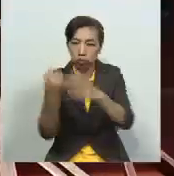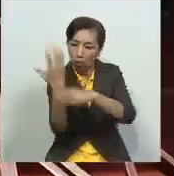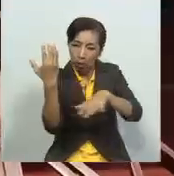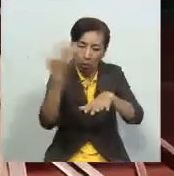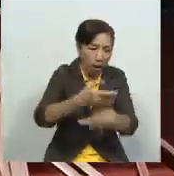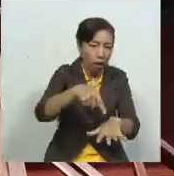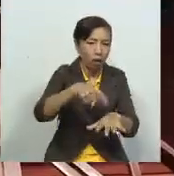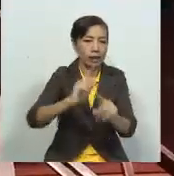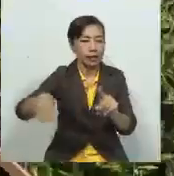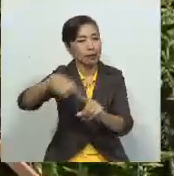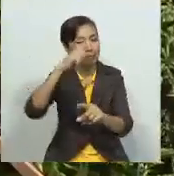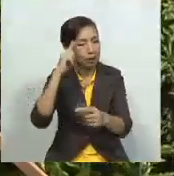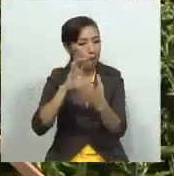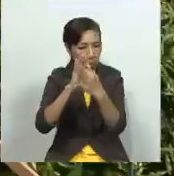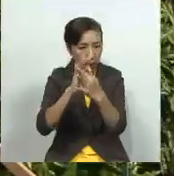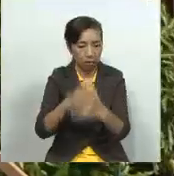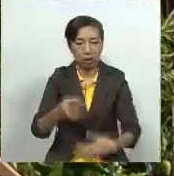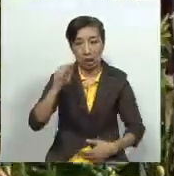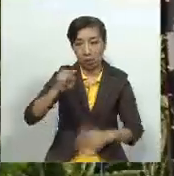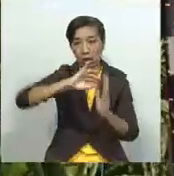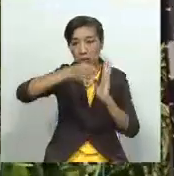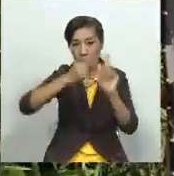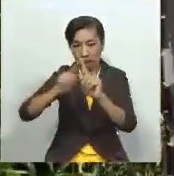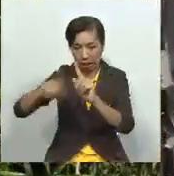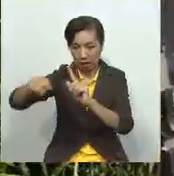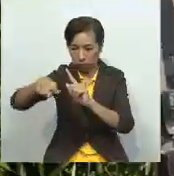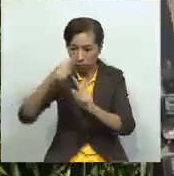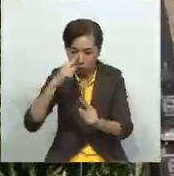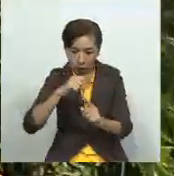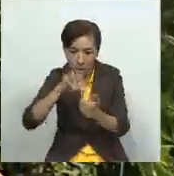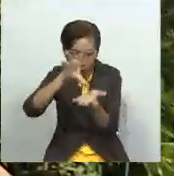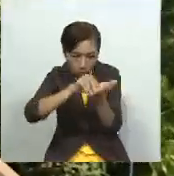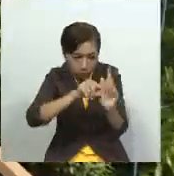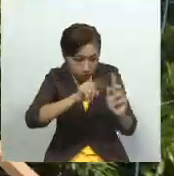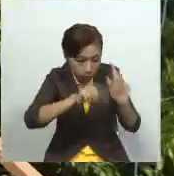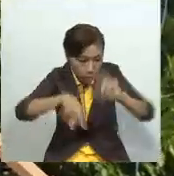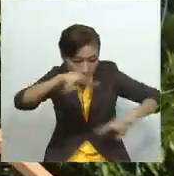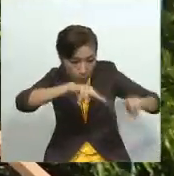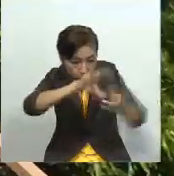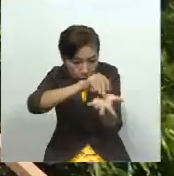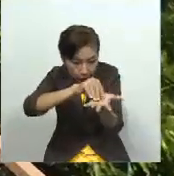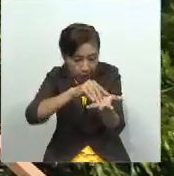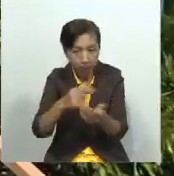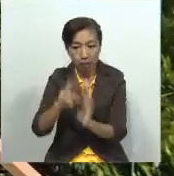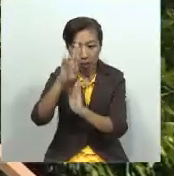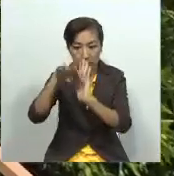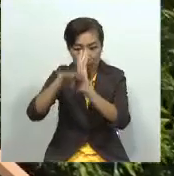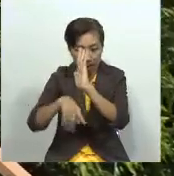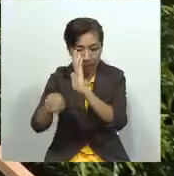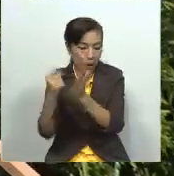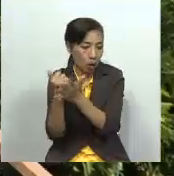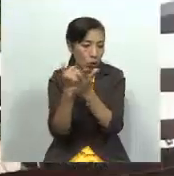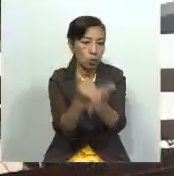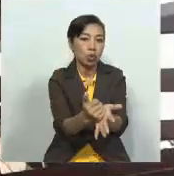นายกรัฐมนตรีจึงได้กำชับให้แต่ละจังหวัดเร่งสำรวจข้อมูลและให้ความช่วยเหลือตามระเบียบของทางราชการโดยด่วน